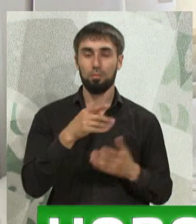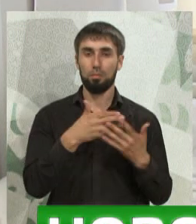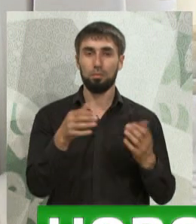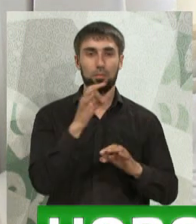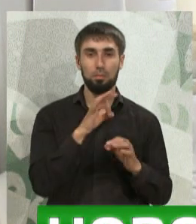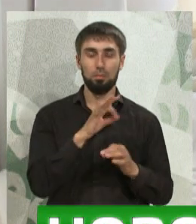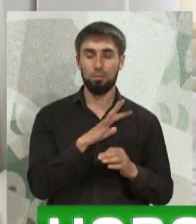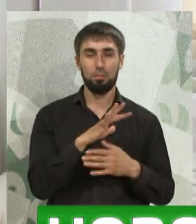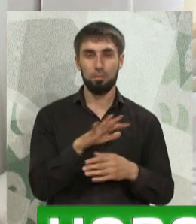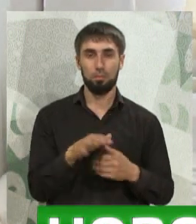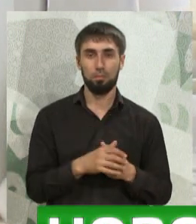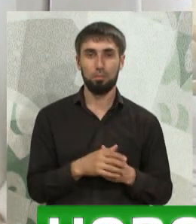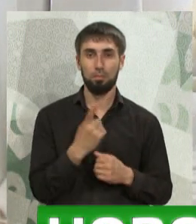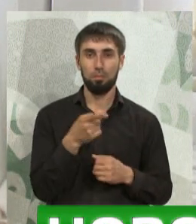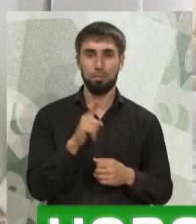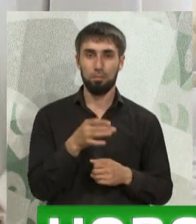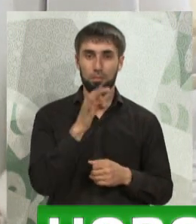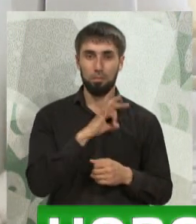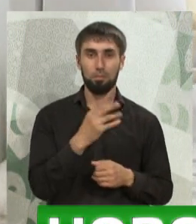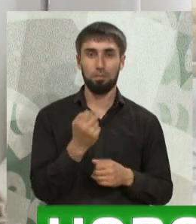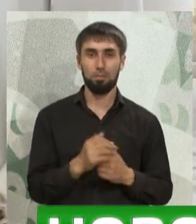пили? Нет. Только парацетамол? Да.